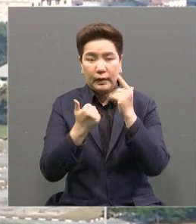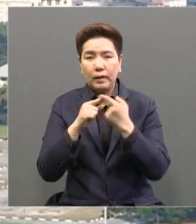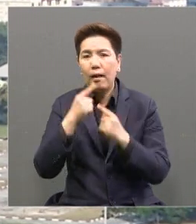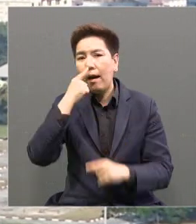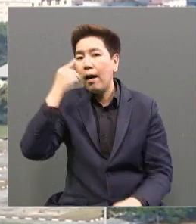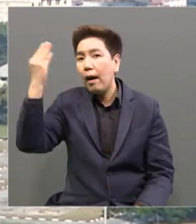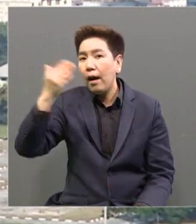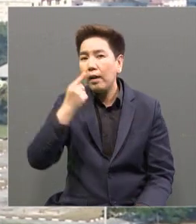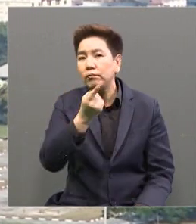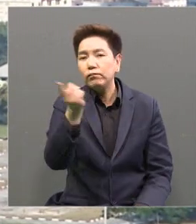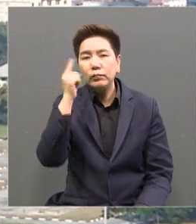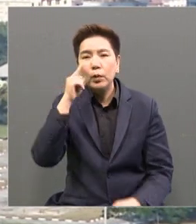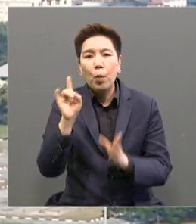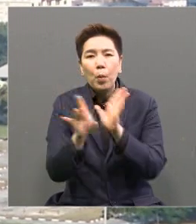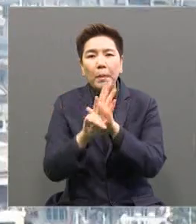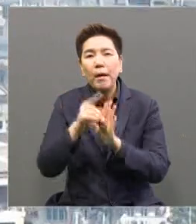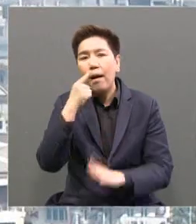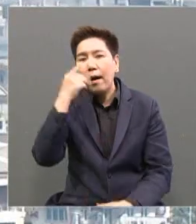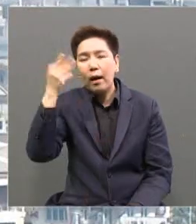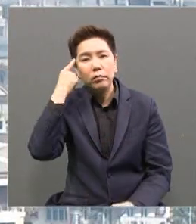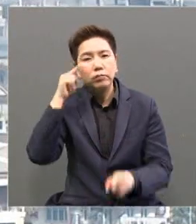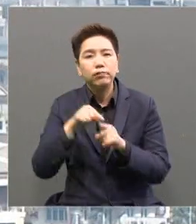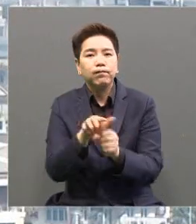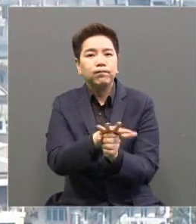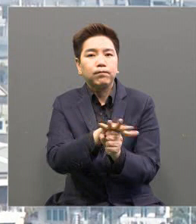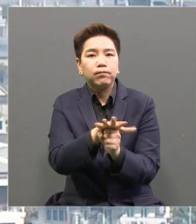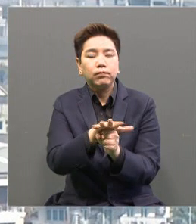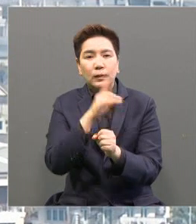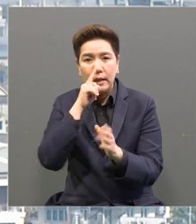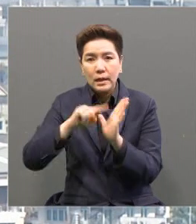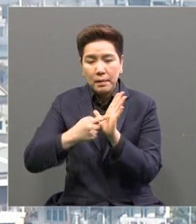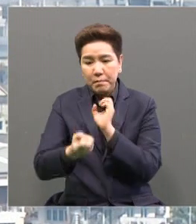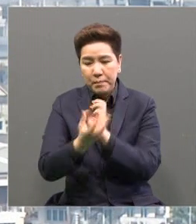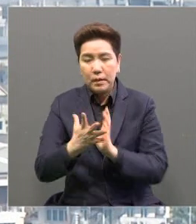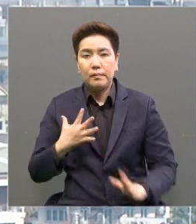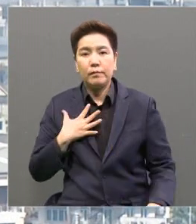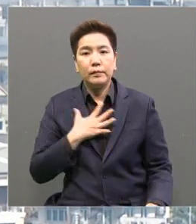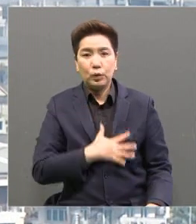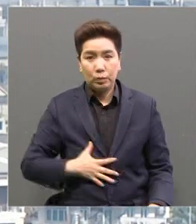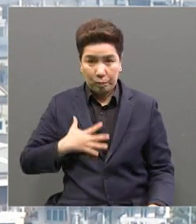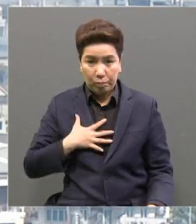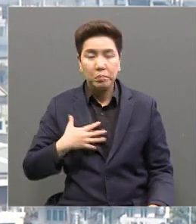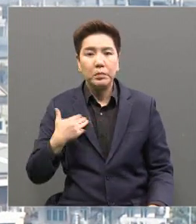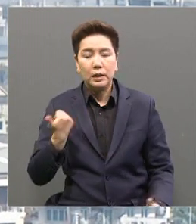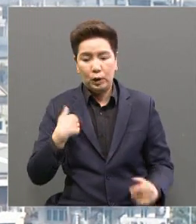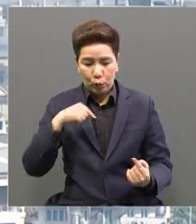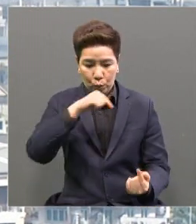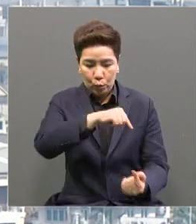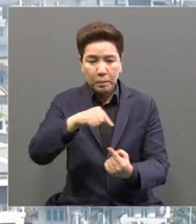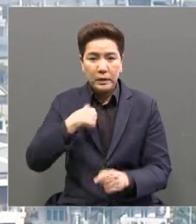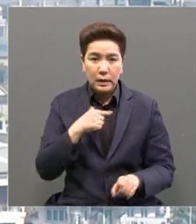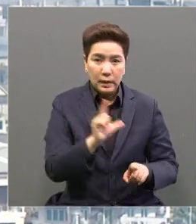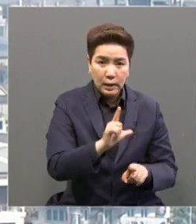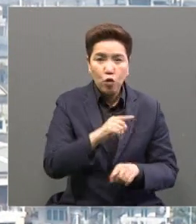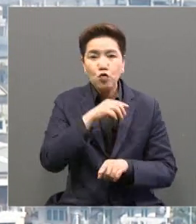คุณภาพอากาศก็มีคุณภาพอากาศที่อยู่ในระดับปานกลางจนถึงเริ่มมีผลกระทบต่อสุขภาพแล้วนะคะหลายจุดมี